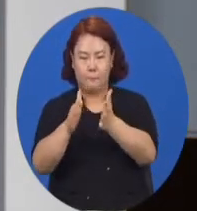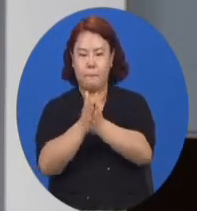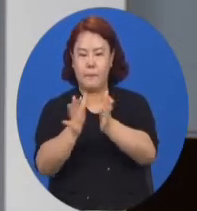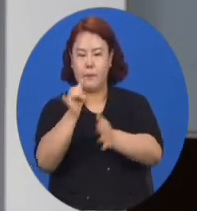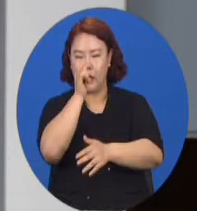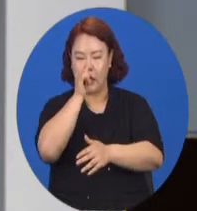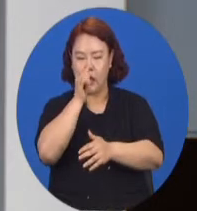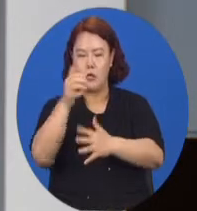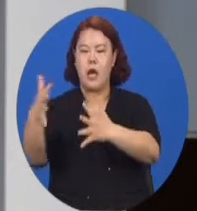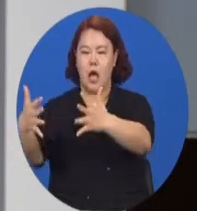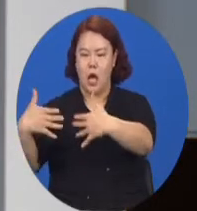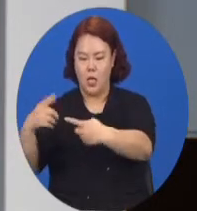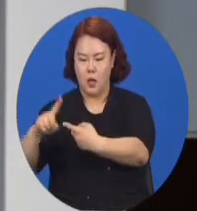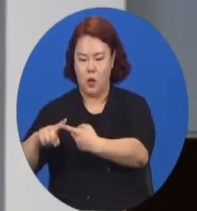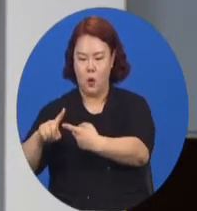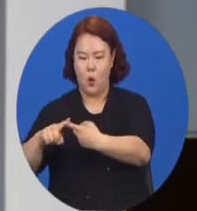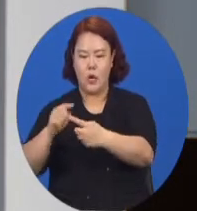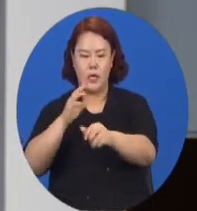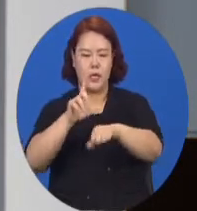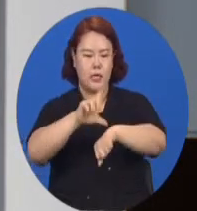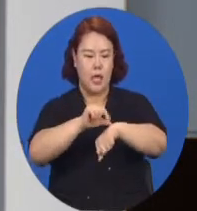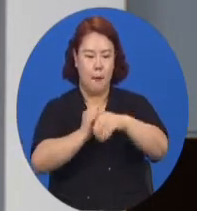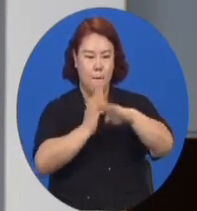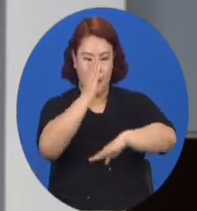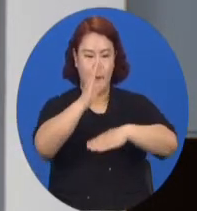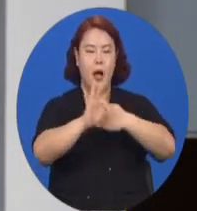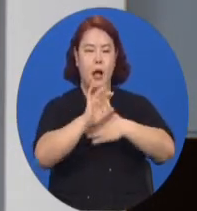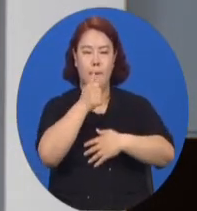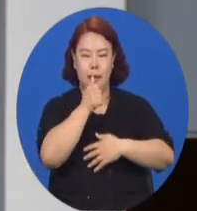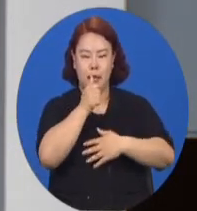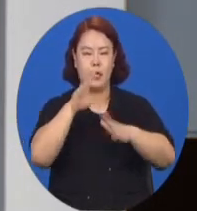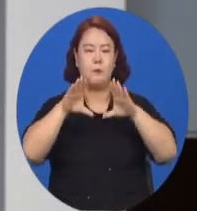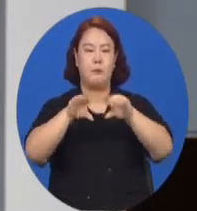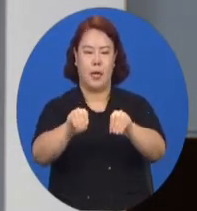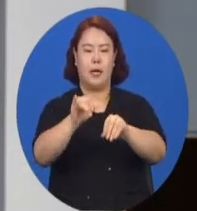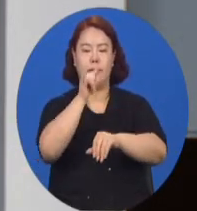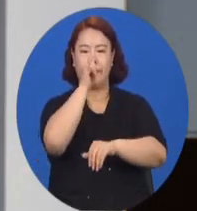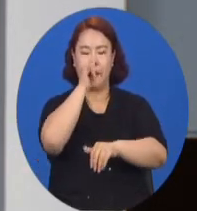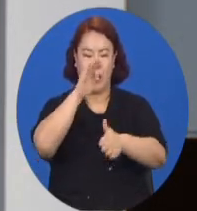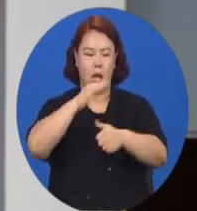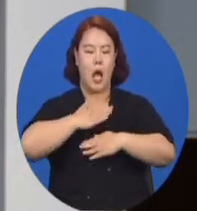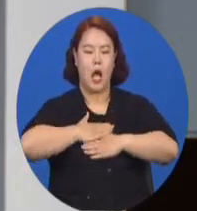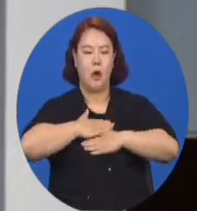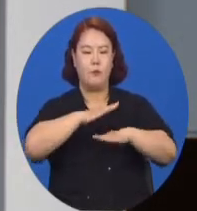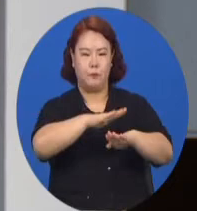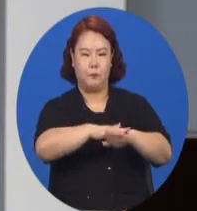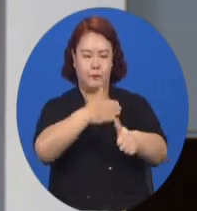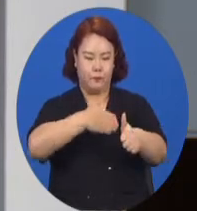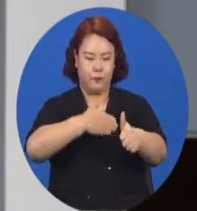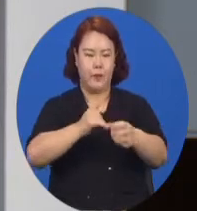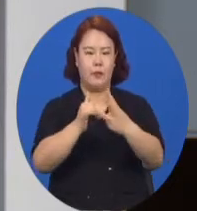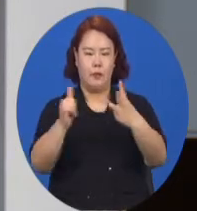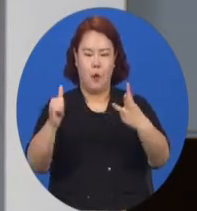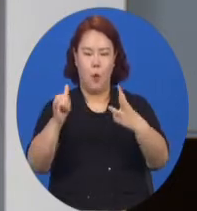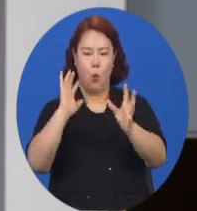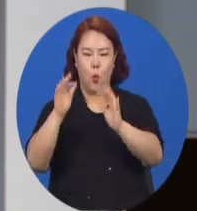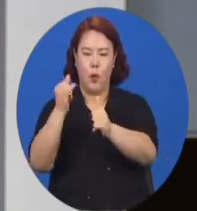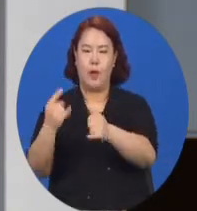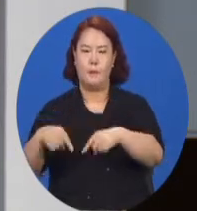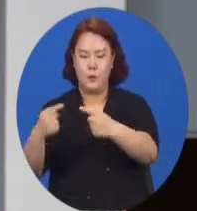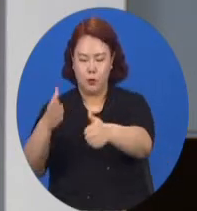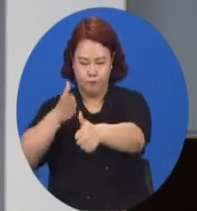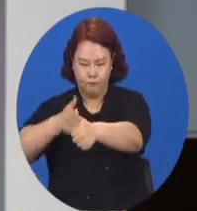그리고 사전에 합의된 대로 시간이 초과하게 되면 마이크 전원이 꺼지게 됩니다. 이 점 유념하셔서 세 후보께서는 토론에